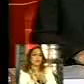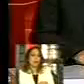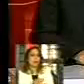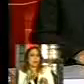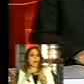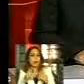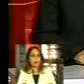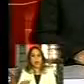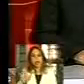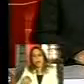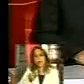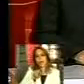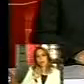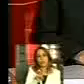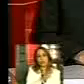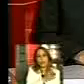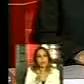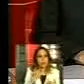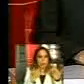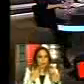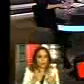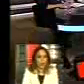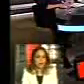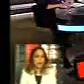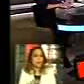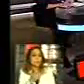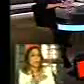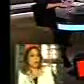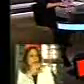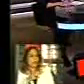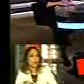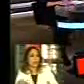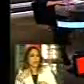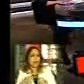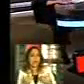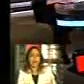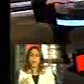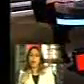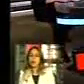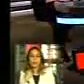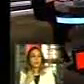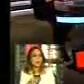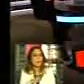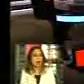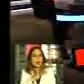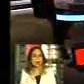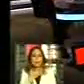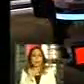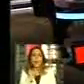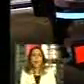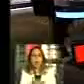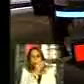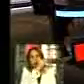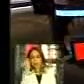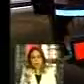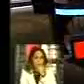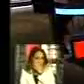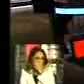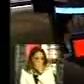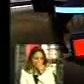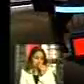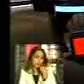נחמיה שטרסלר. ערב טוב. מרב, קרי, אין ספק שהמצב עד היום הוא חזירי, הוא בעייתי מאוד, הוא מכוער אפילו, אבל יכול